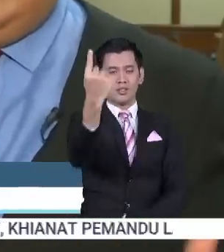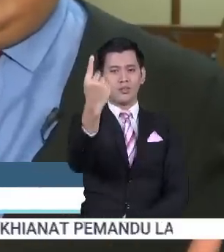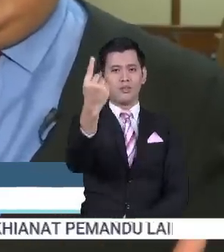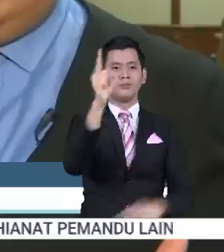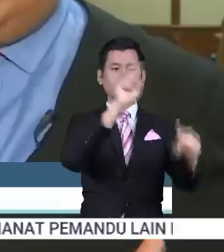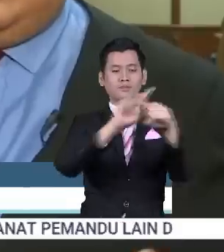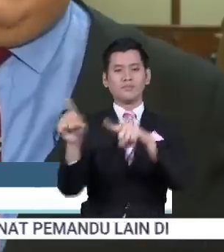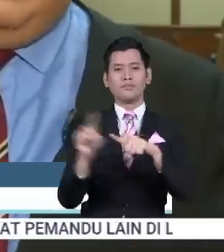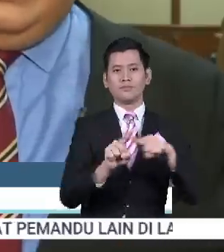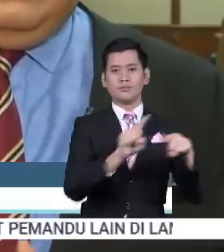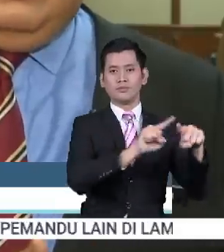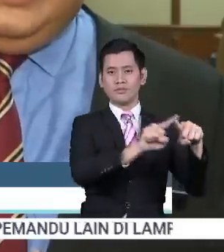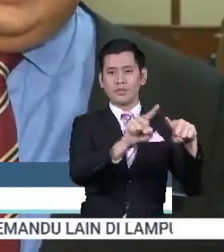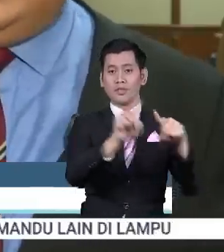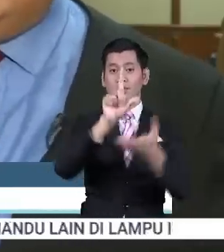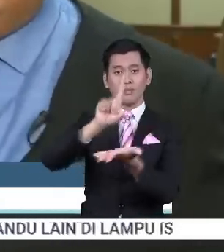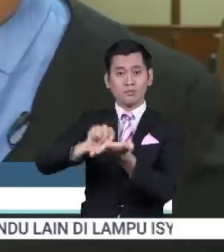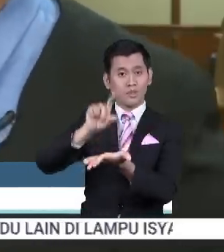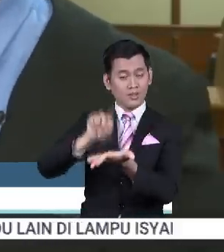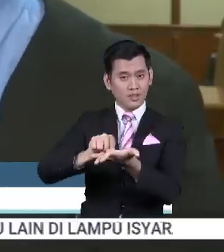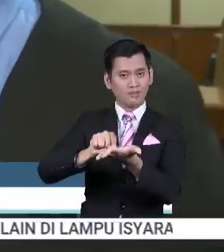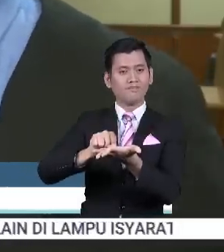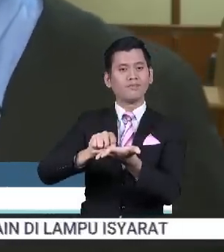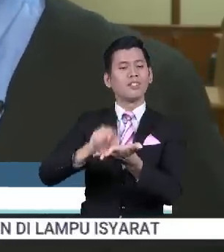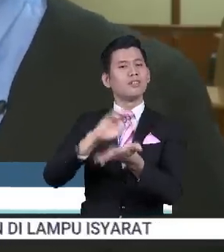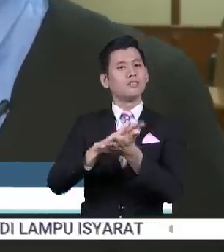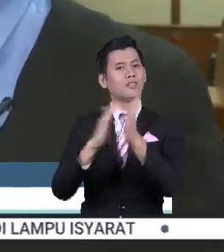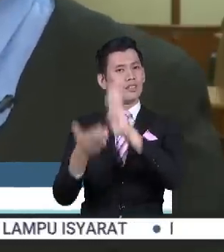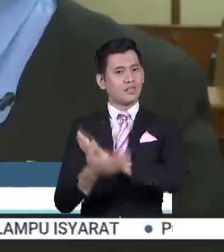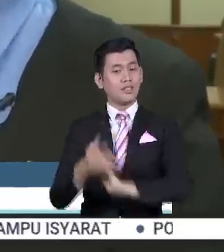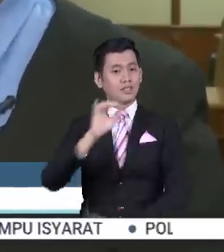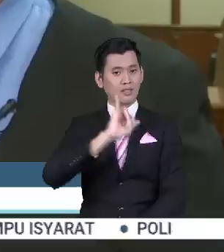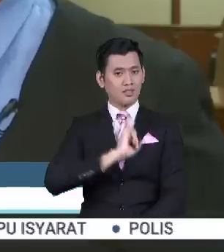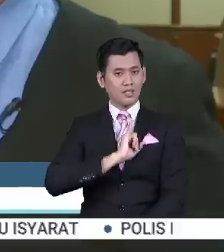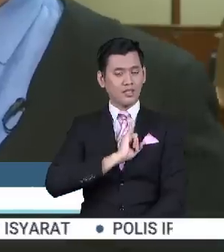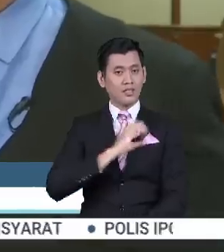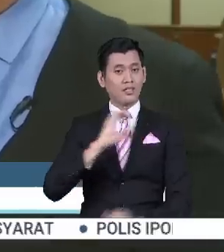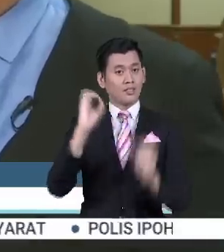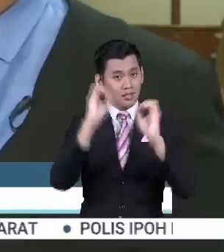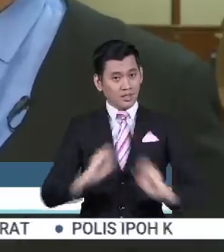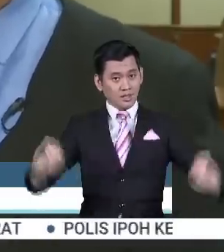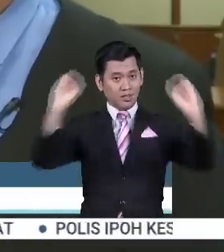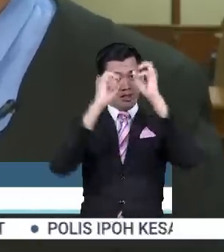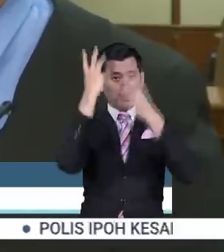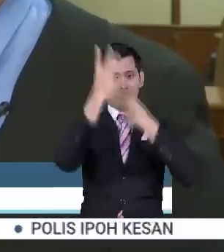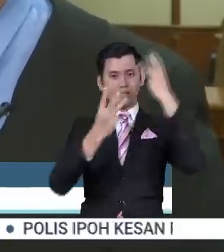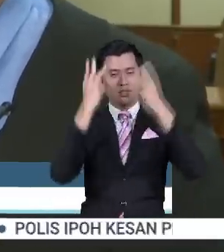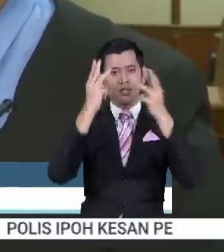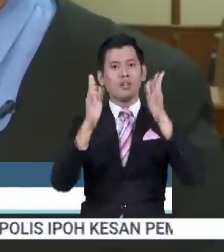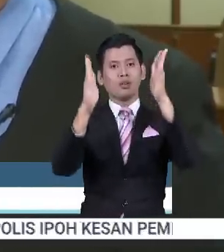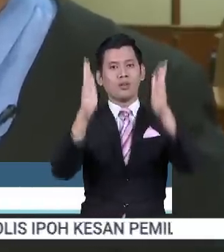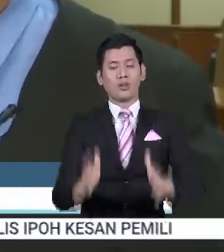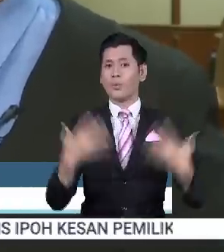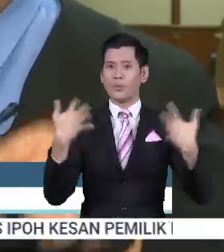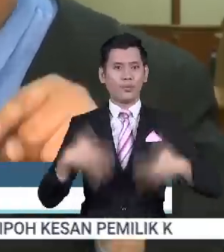pelbagai genre berita ada dan sebagainya. Jadi saya tak gusar kerana orang-orang hebat di Malaysia